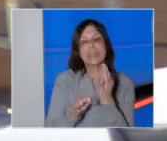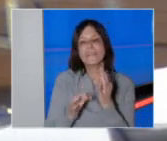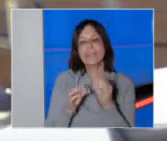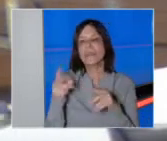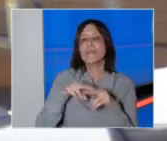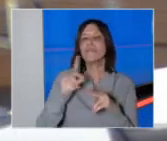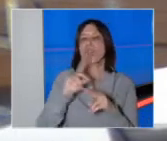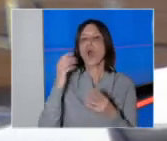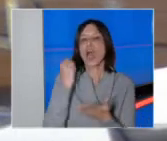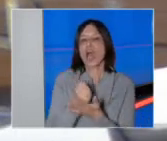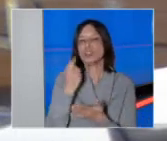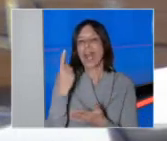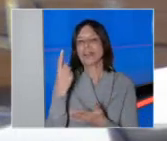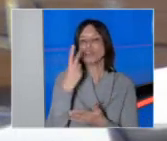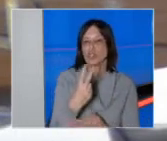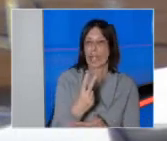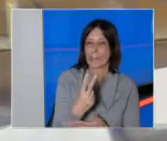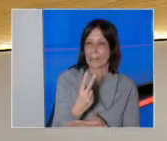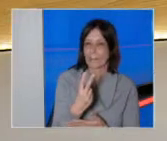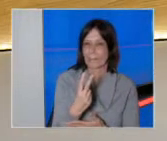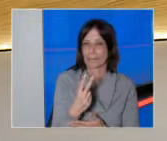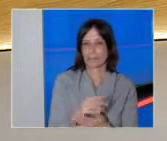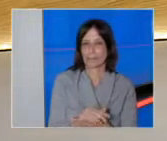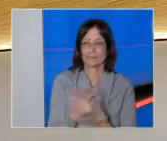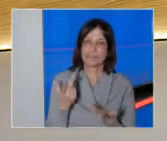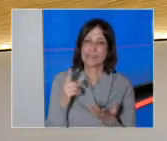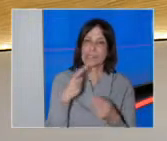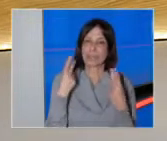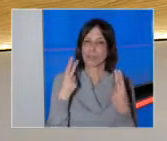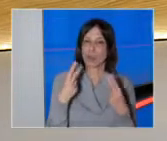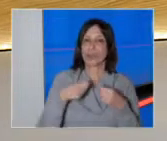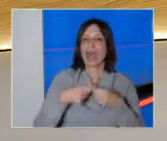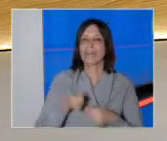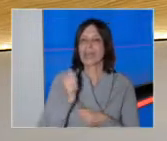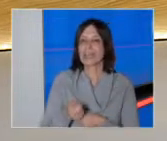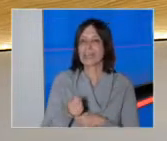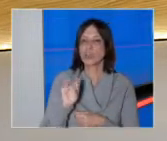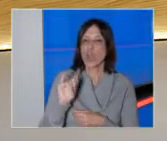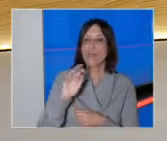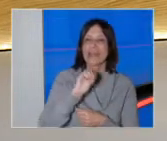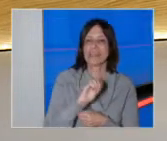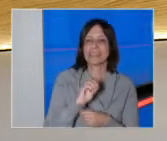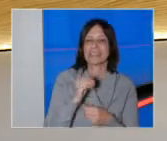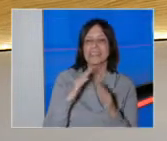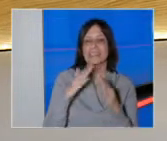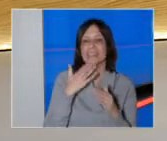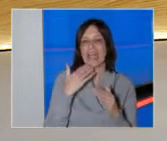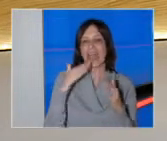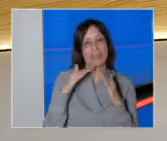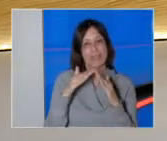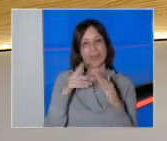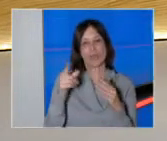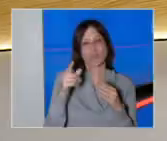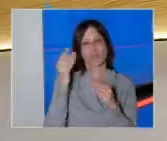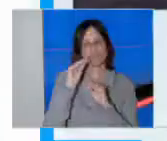המשמעות היא לא לאשר את 1-2. נכון. זאת המשמעות. חברת הכנסת יוליה מלינובסקי מישראל ביתנו, היא מודה